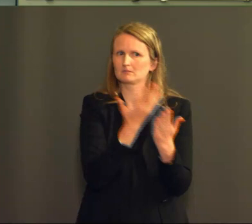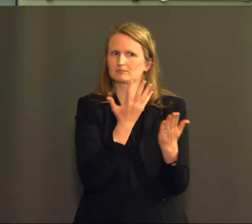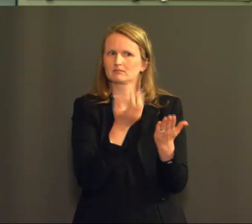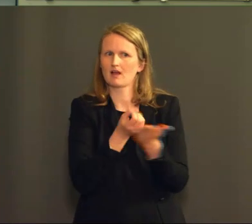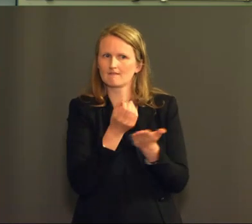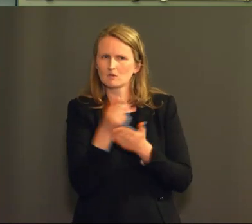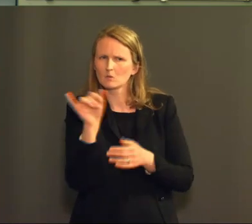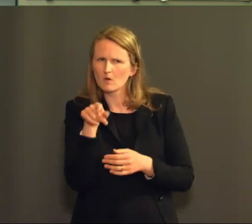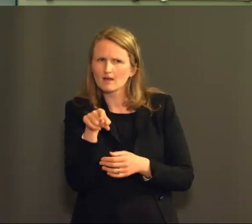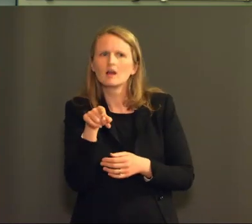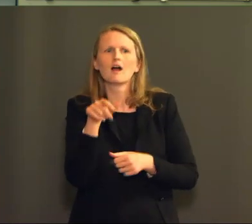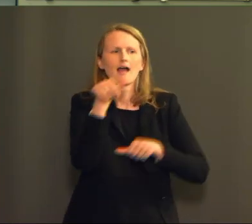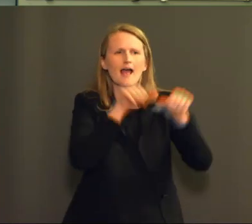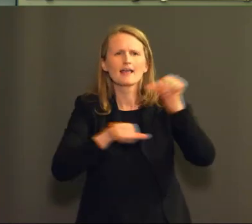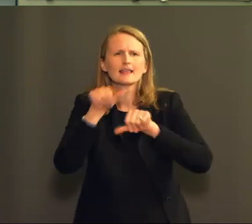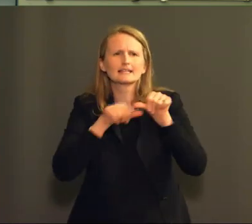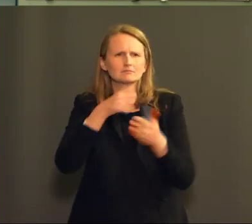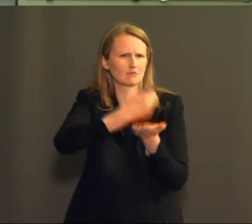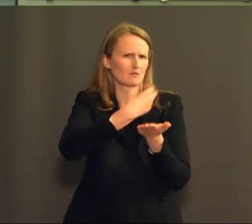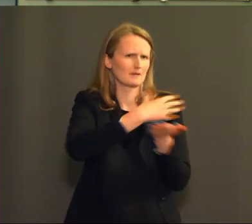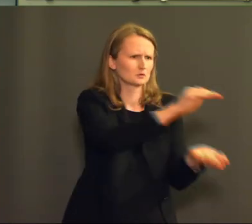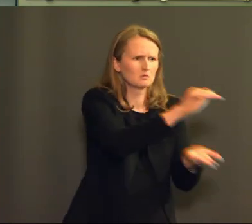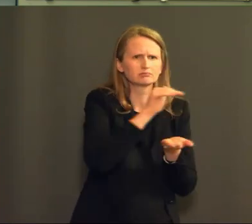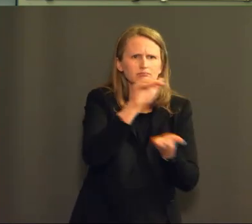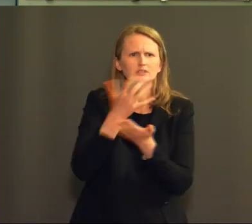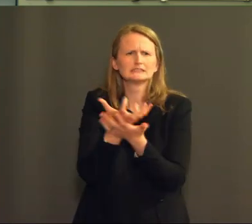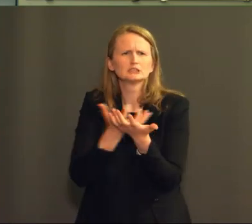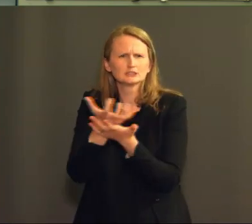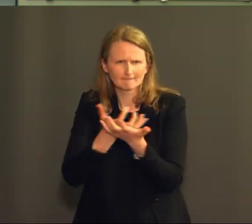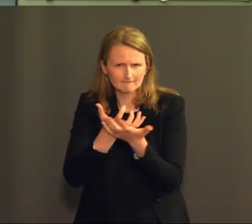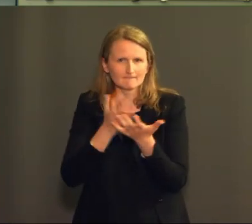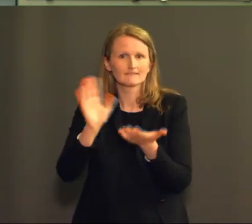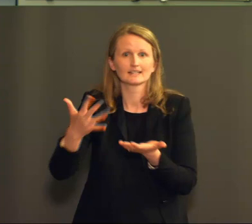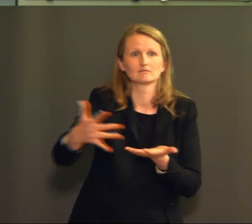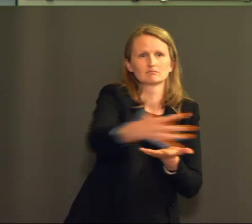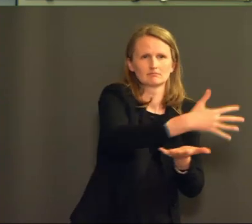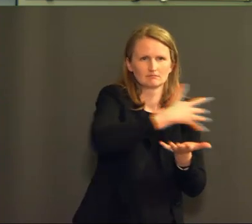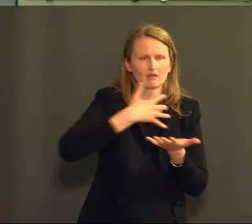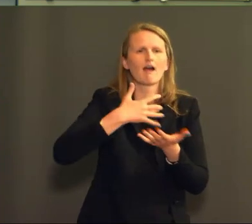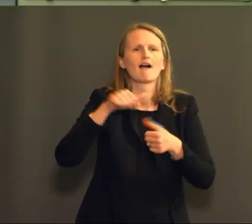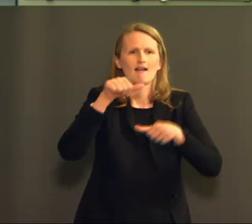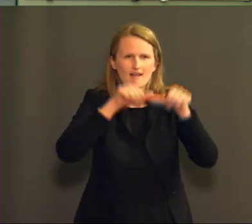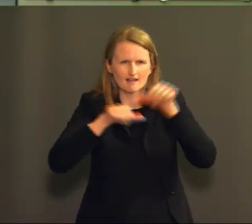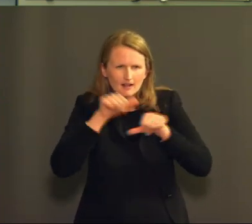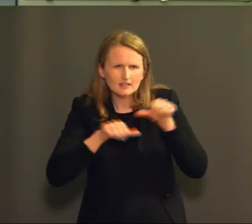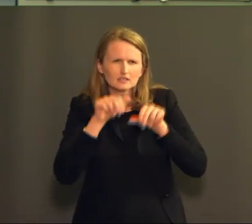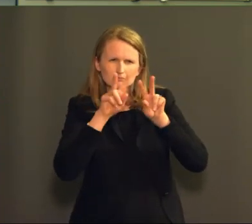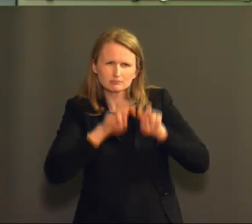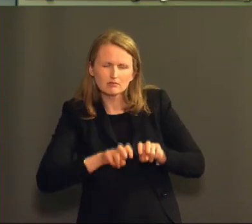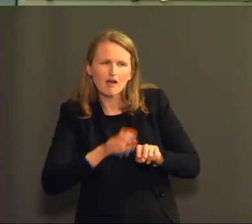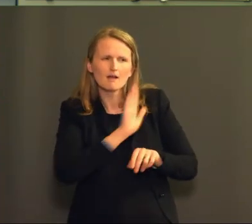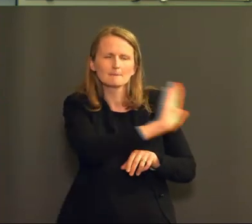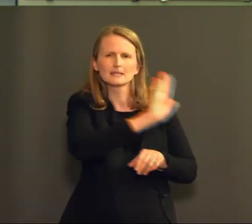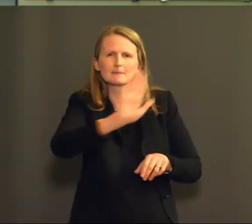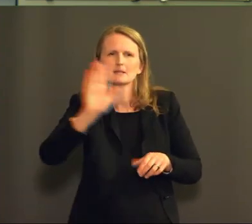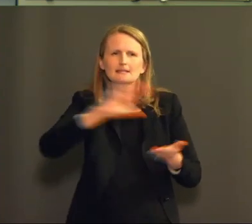pencher sur les contaminations qui surviennent sur le lieu de travail. Cette analyse permettra d'affiner la lutte contre la propagation